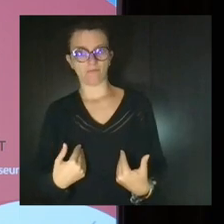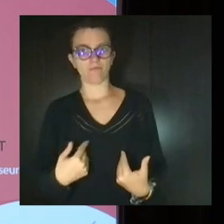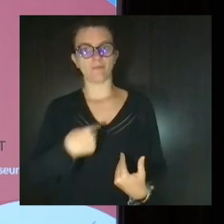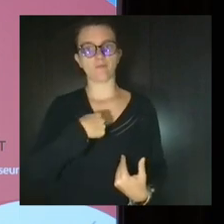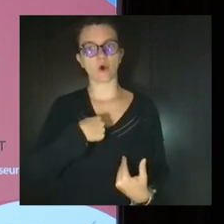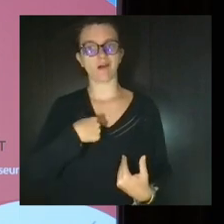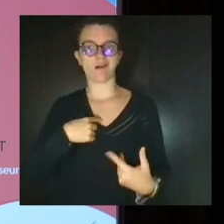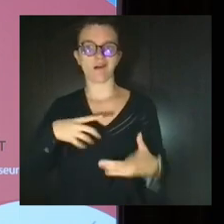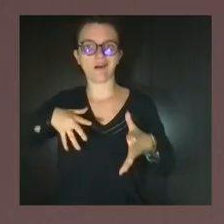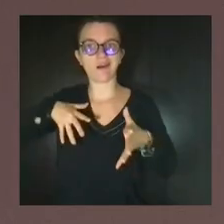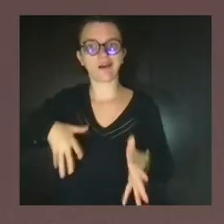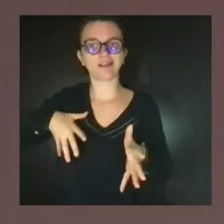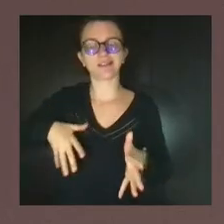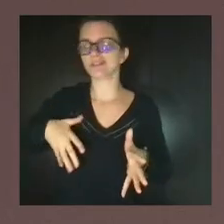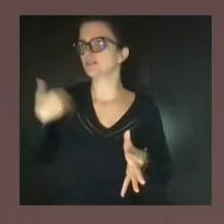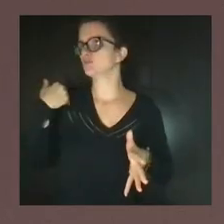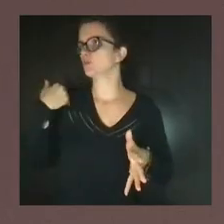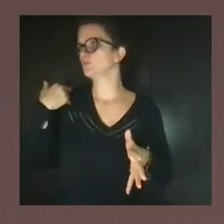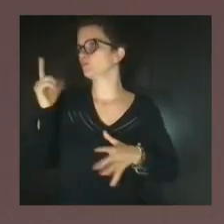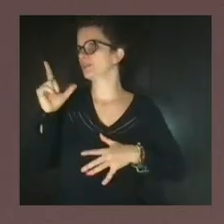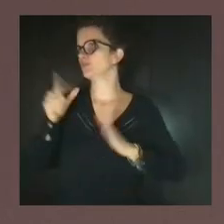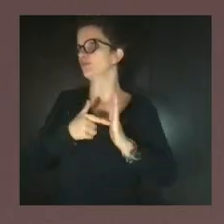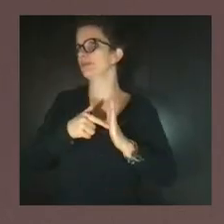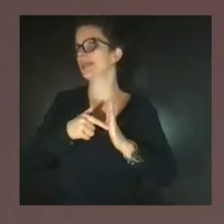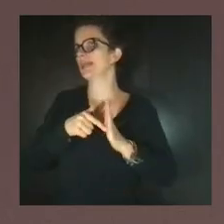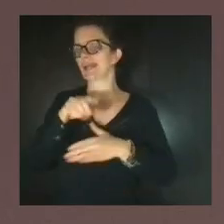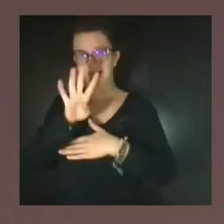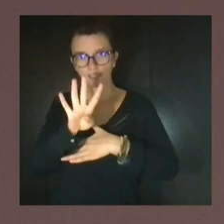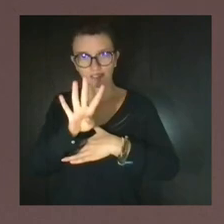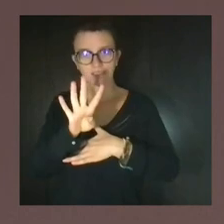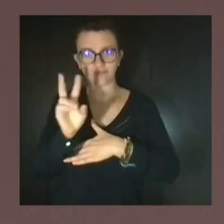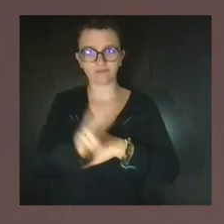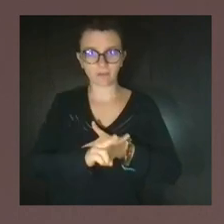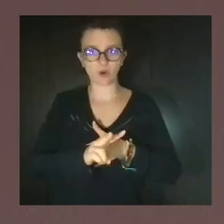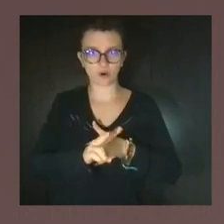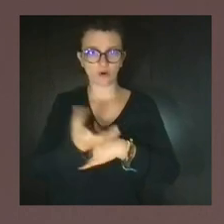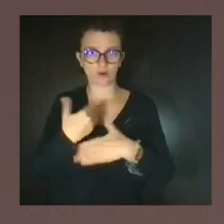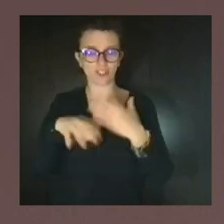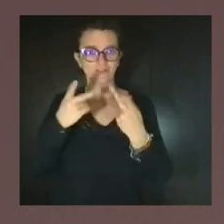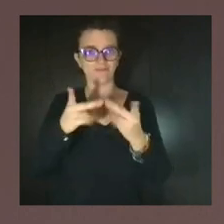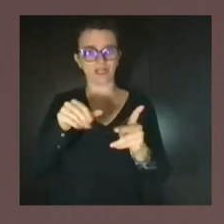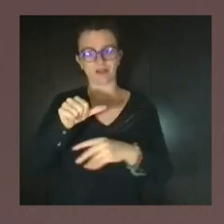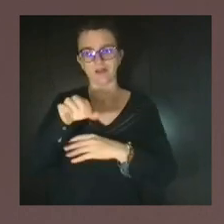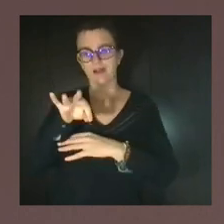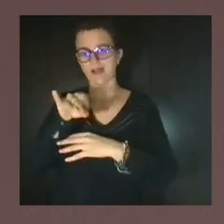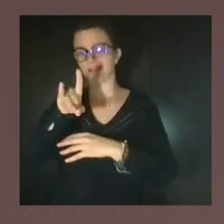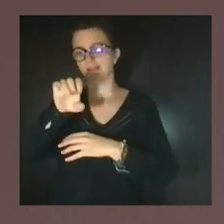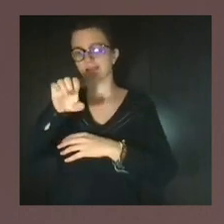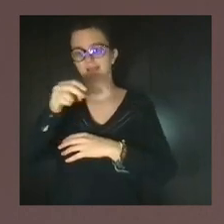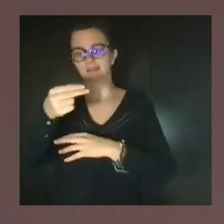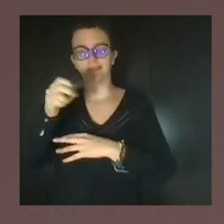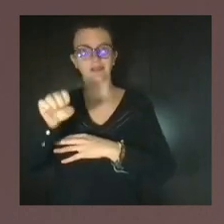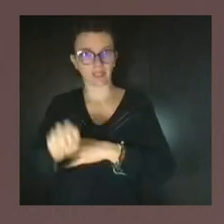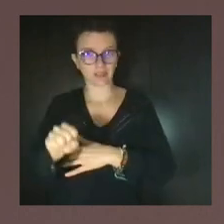l'athlétisme depuis 2004 réellement à Athènes, j'ai participé à mes premiers jeux. Moi, je suis